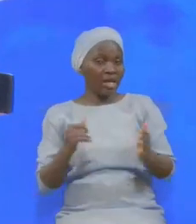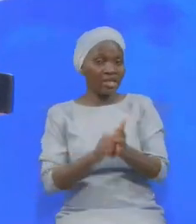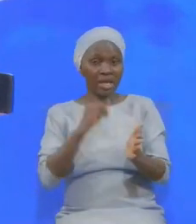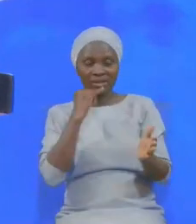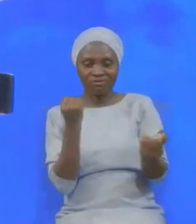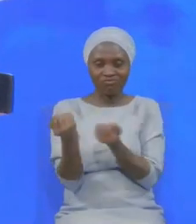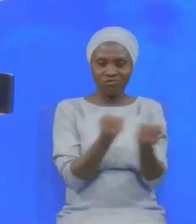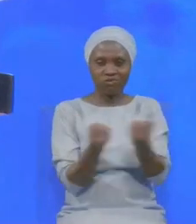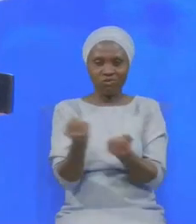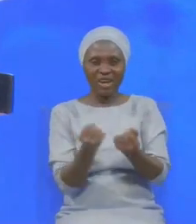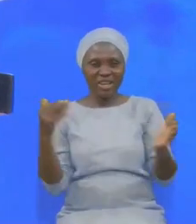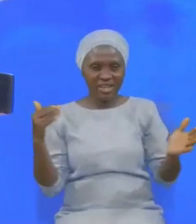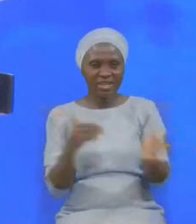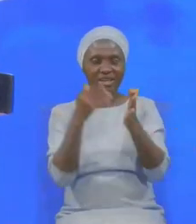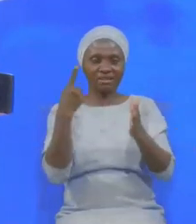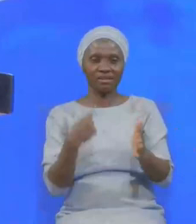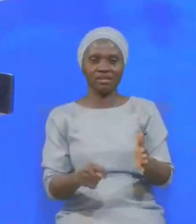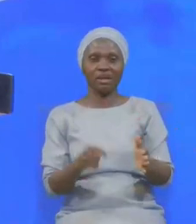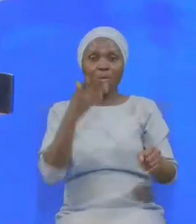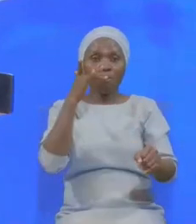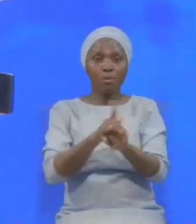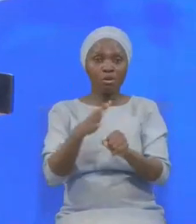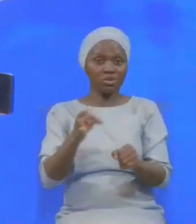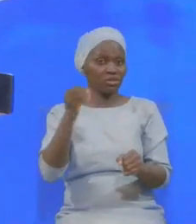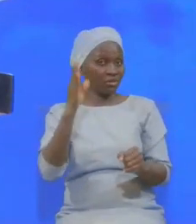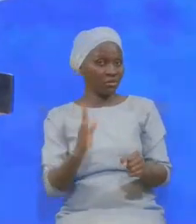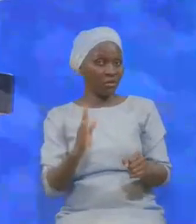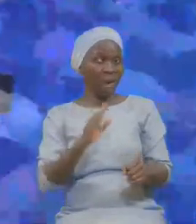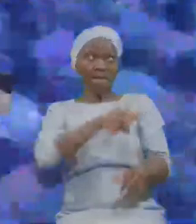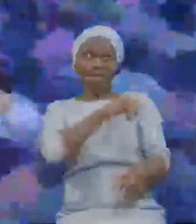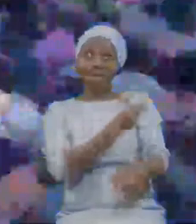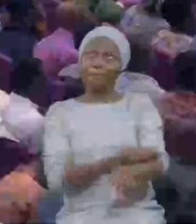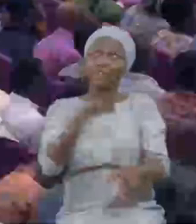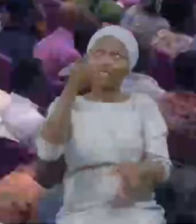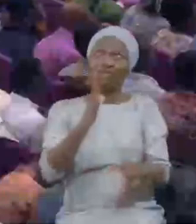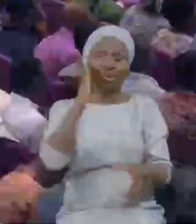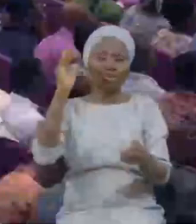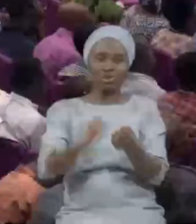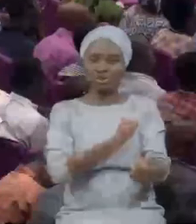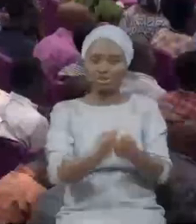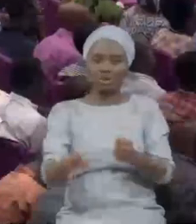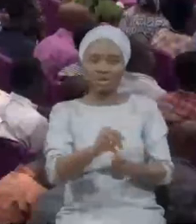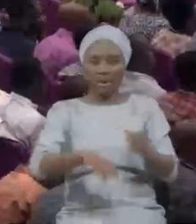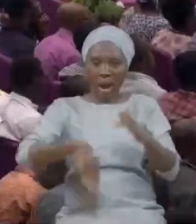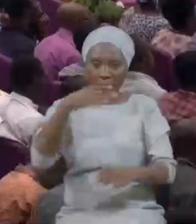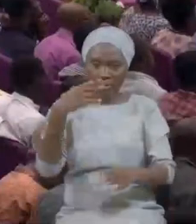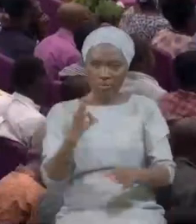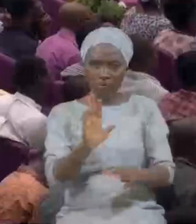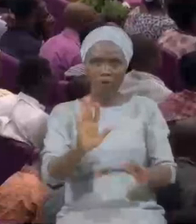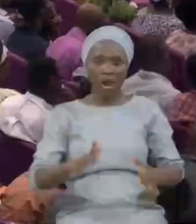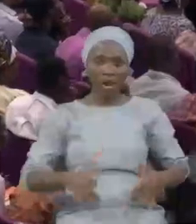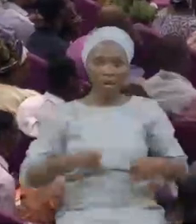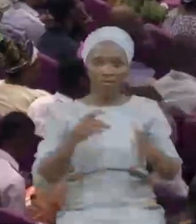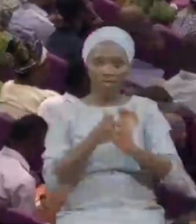contre l'accomplissement des promesses de Dieu. Le Dieu Tout-Puissant va les écraser ce soir de votre vie.